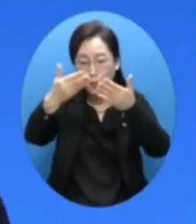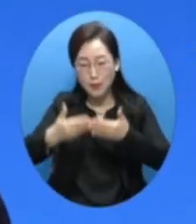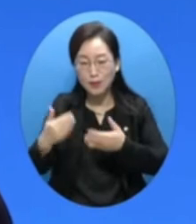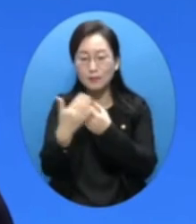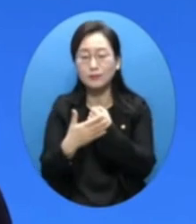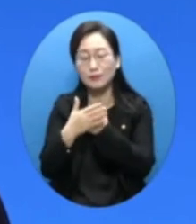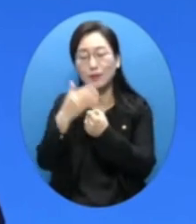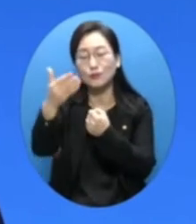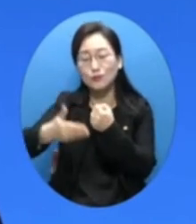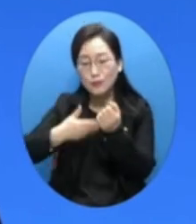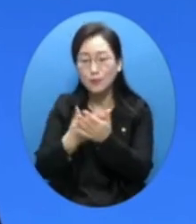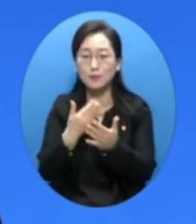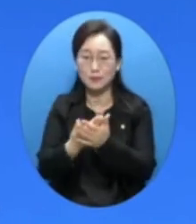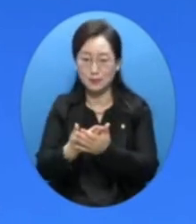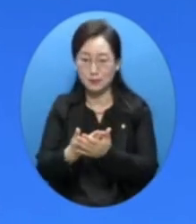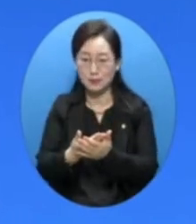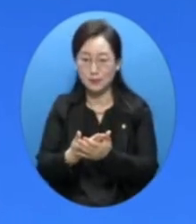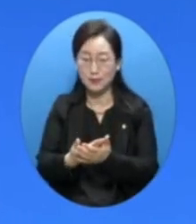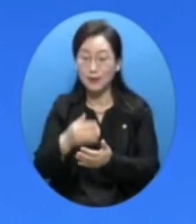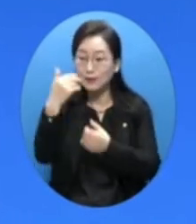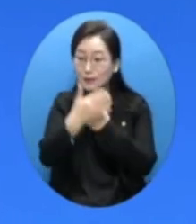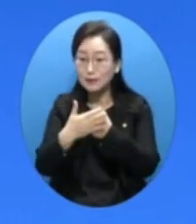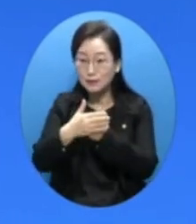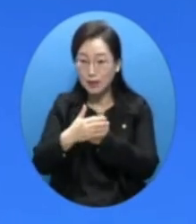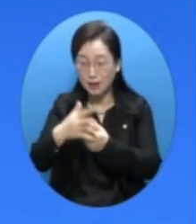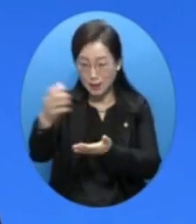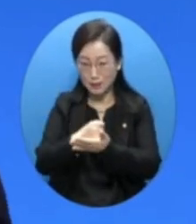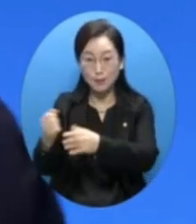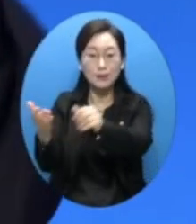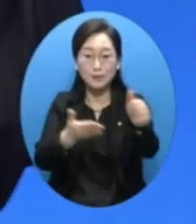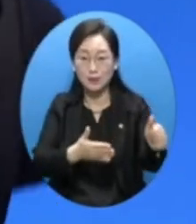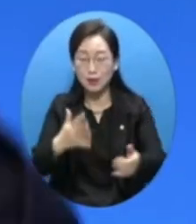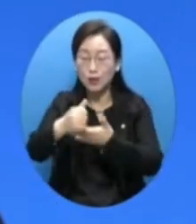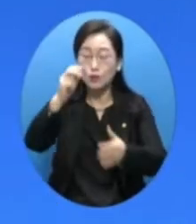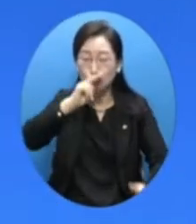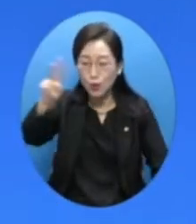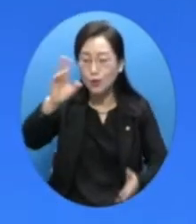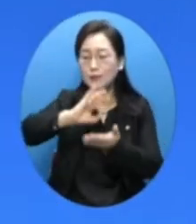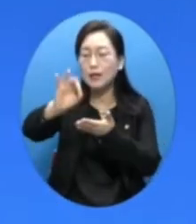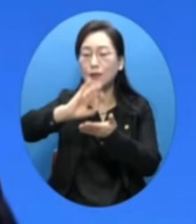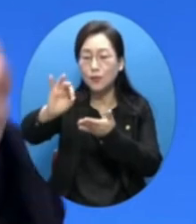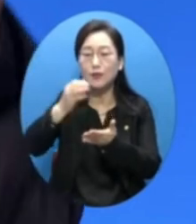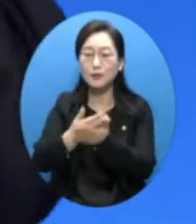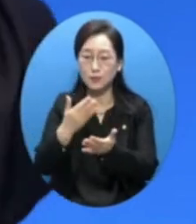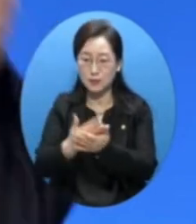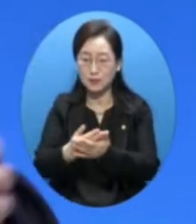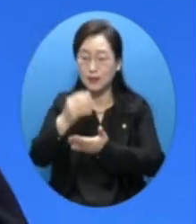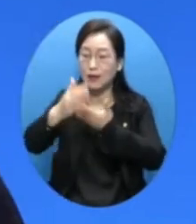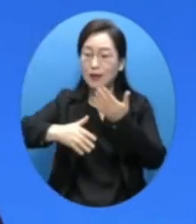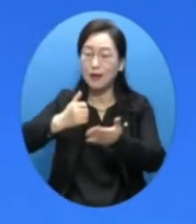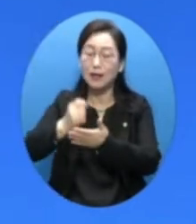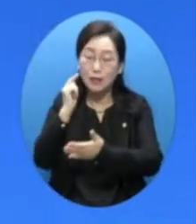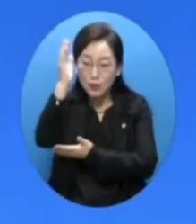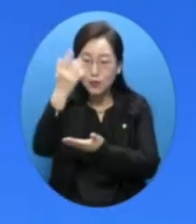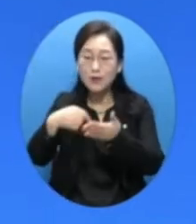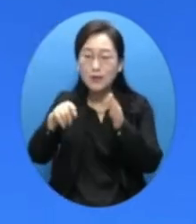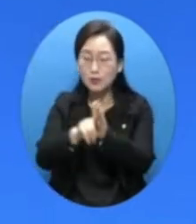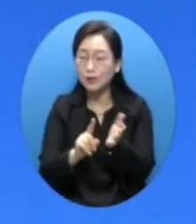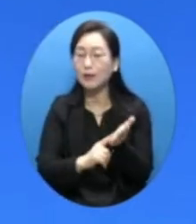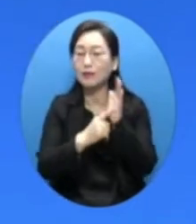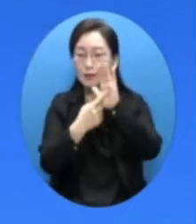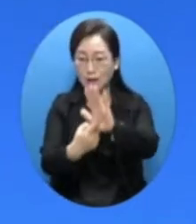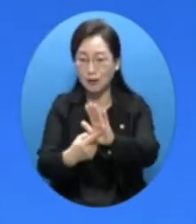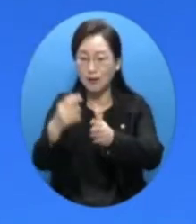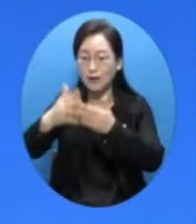은혜가 임하게 하여 주시옵소서 그 은혜가 임하게 되기를 바랍니다 주여 우리를 향하여 주어서 하나님의 영원하는 대를 높이고 하나님의